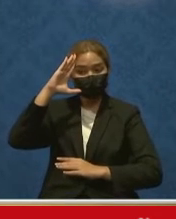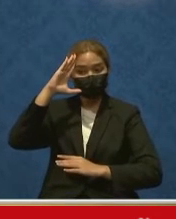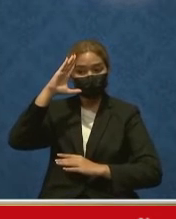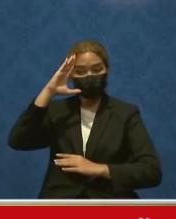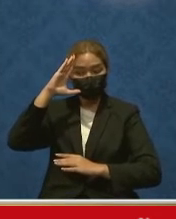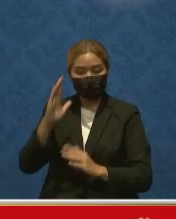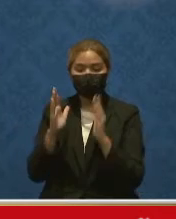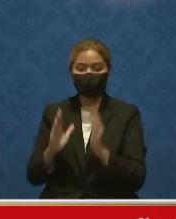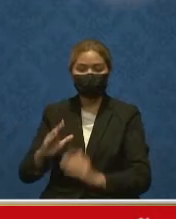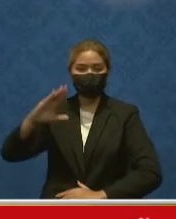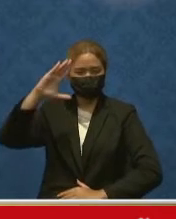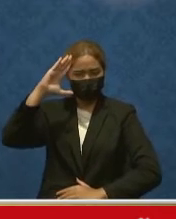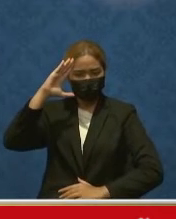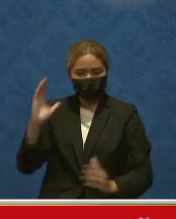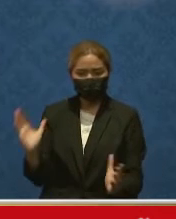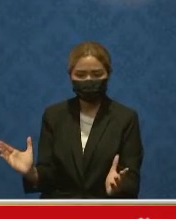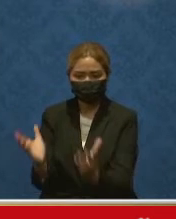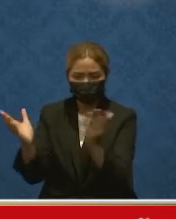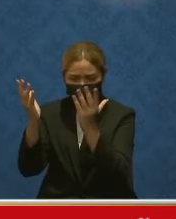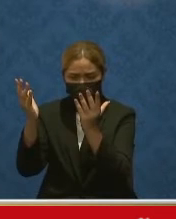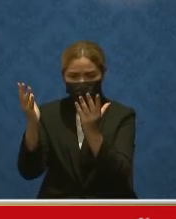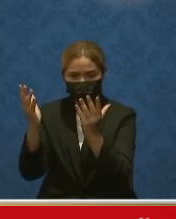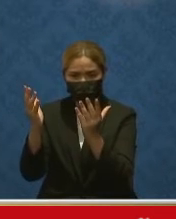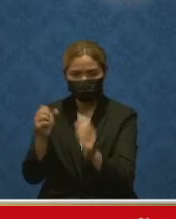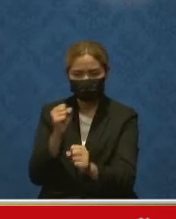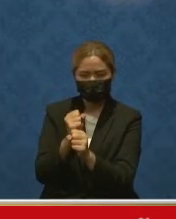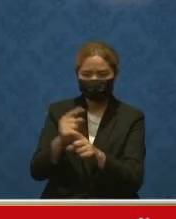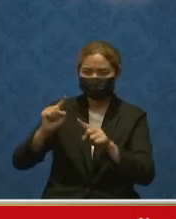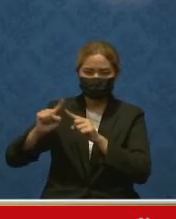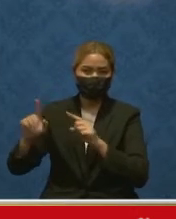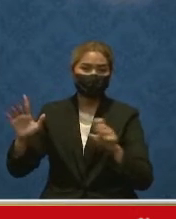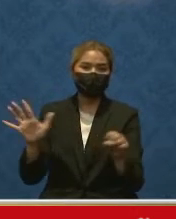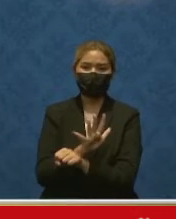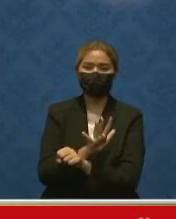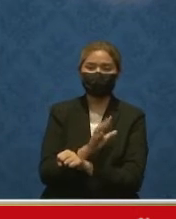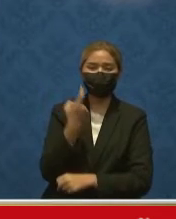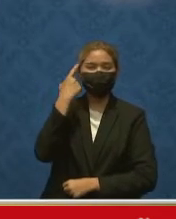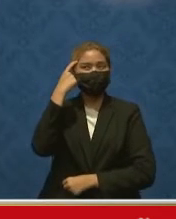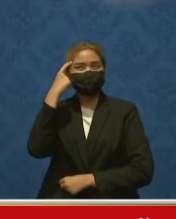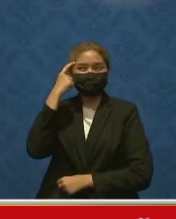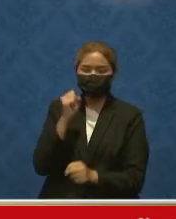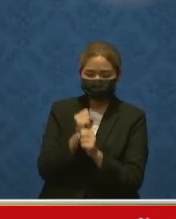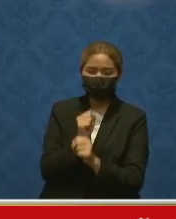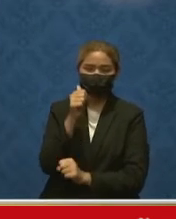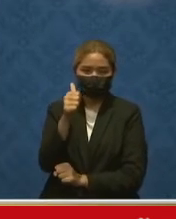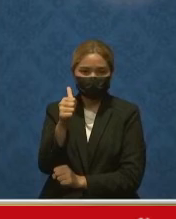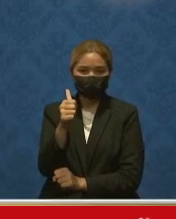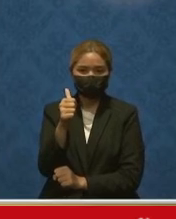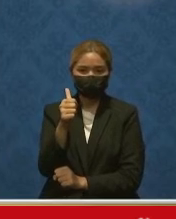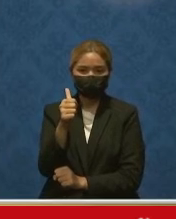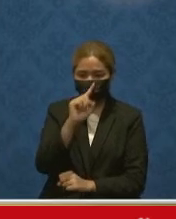ครับเป็นพระเอกทุกเรื่องแล้วทำได้ทุกเรื่องพบกับผมมันถึงออกก็ต้องทำได้ไหมครับว่าเขาบอกว่าเขาจะป้องกัน